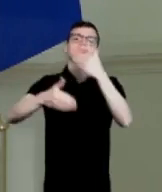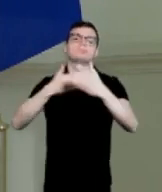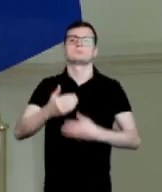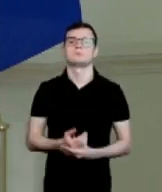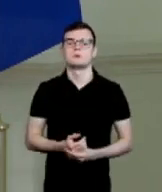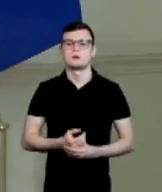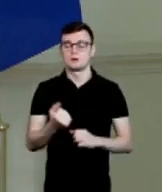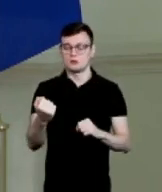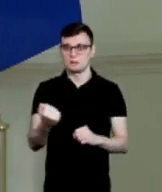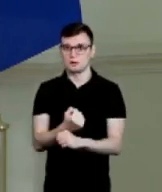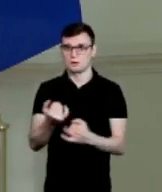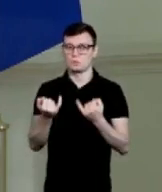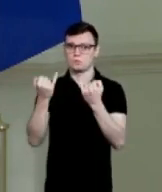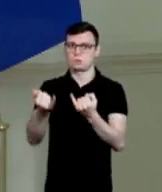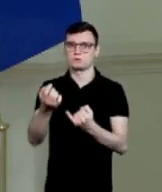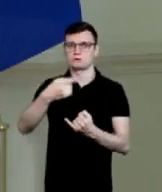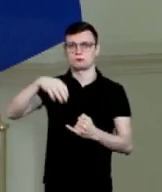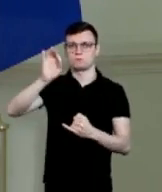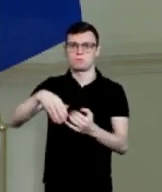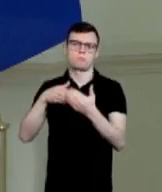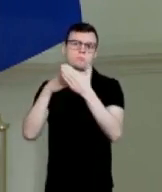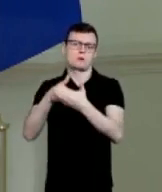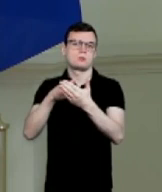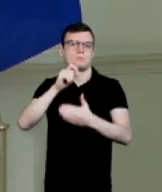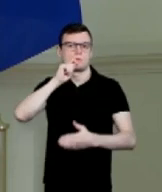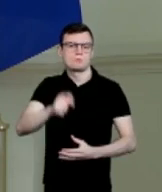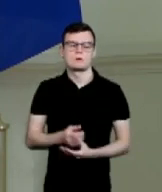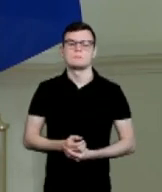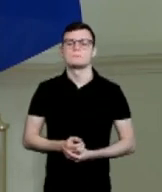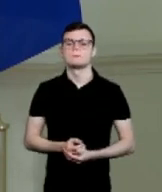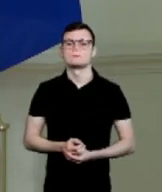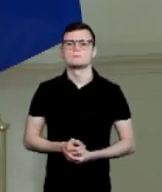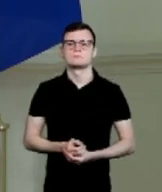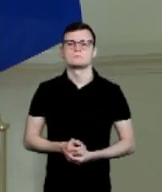visą reikalingą paramą Ukrainai. Ir kalbant apie šiuos metus, mes